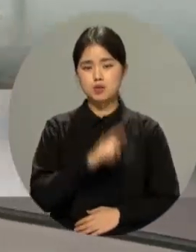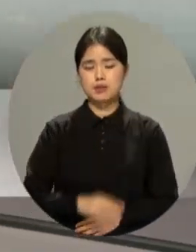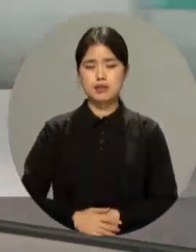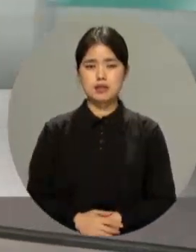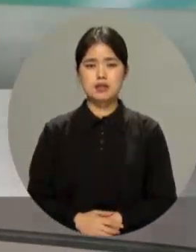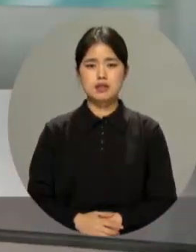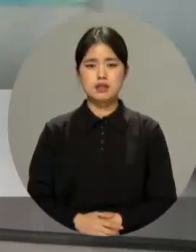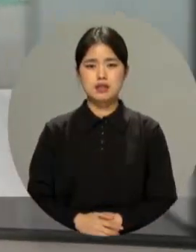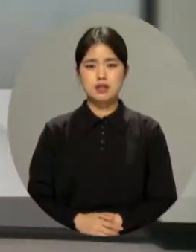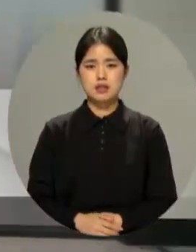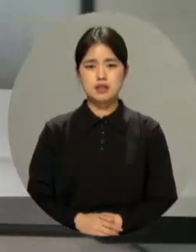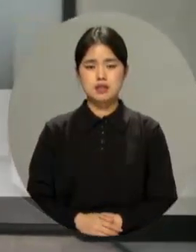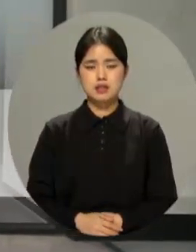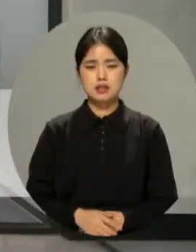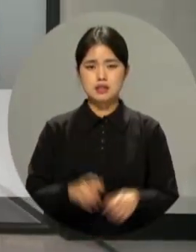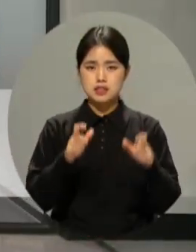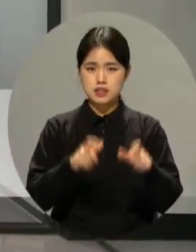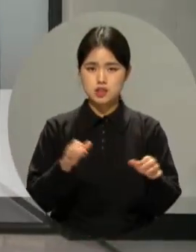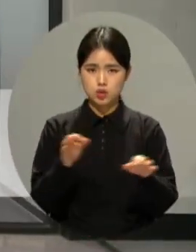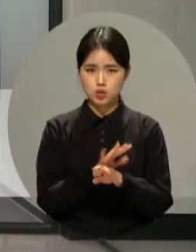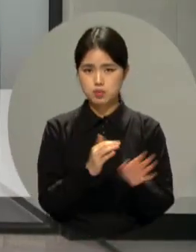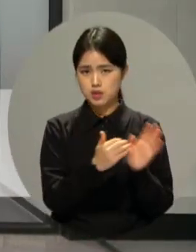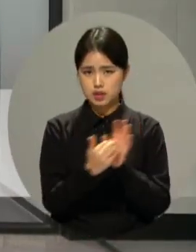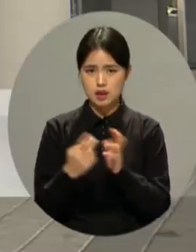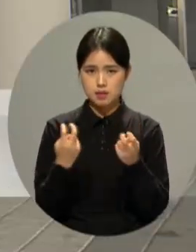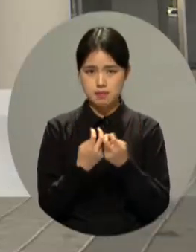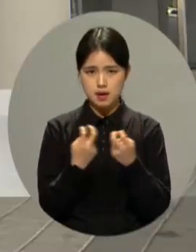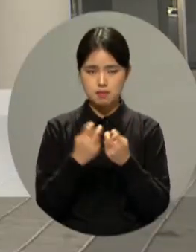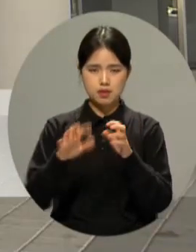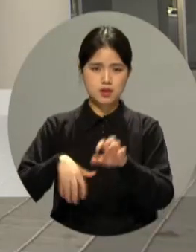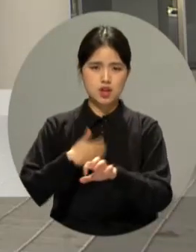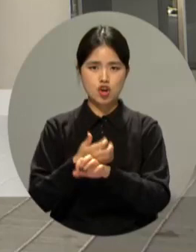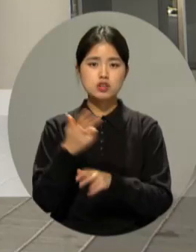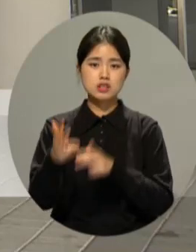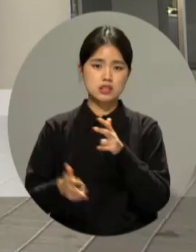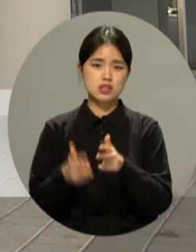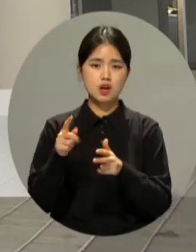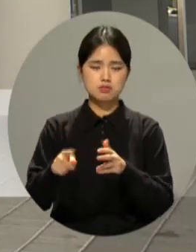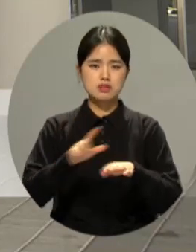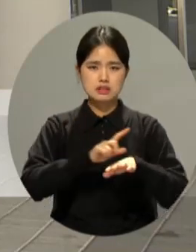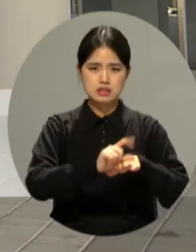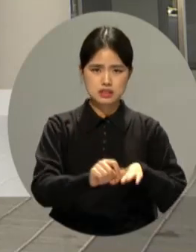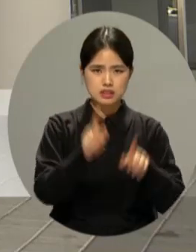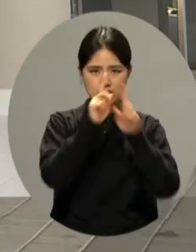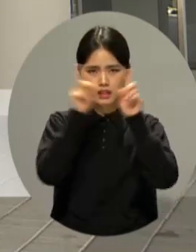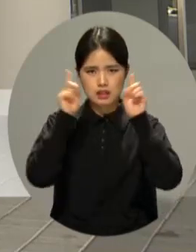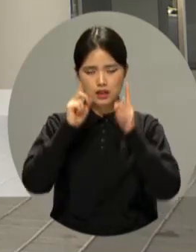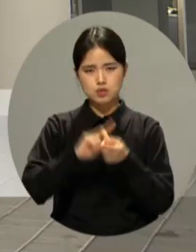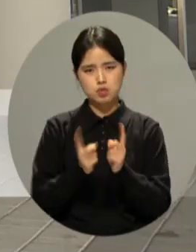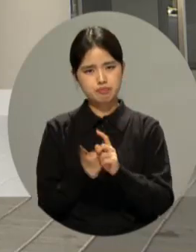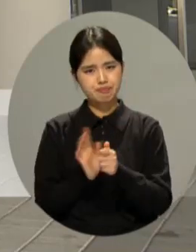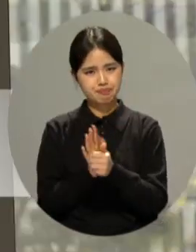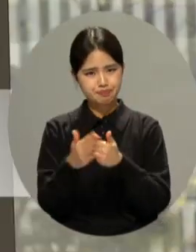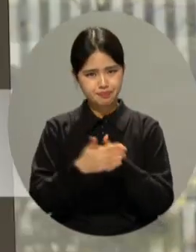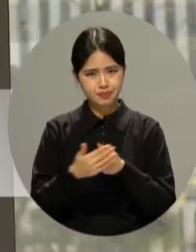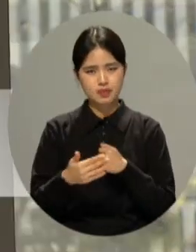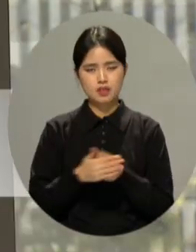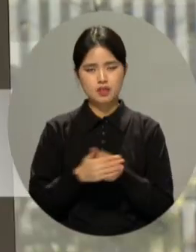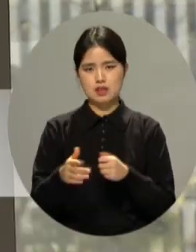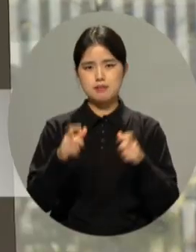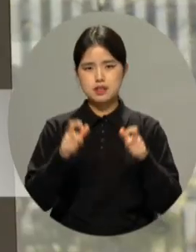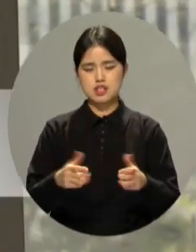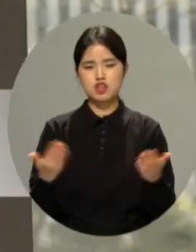됩니다 지역 소멸 대한사업인 교육부 지역 혁신사업은 지자체와 대학간 협력을 통해 지역의